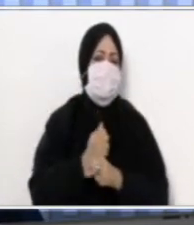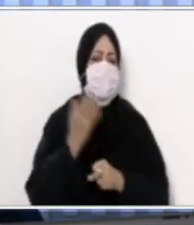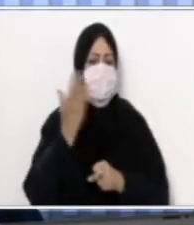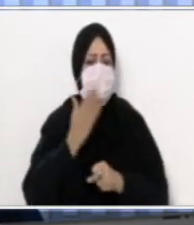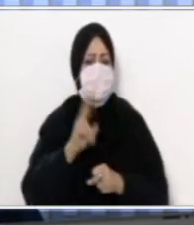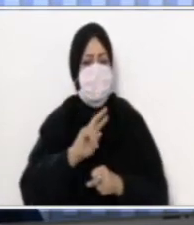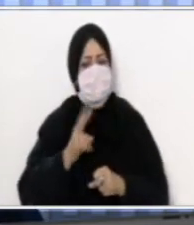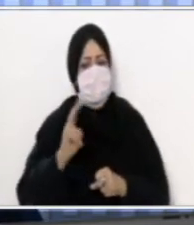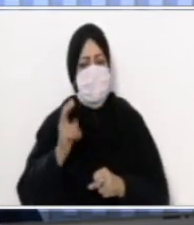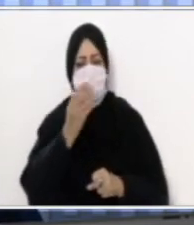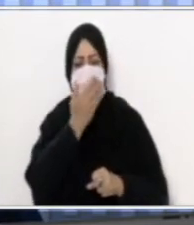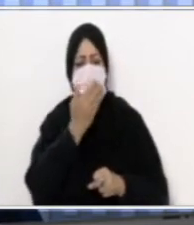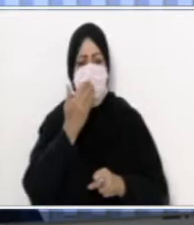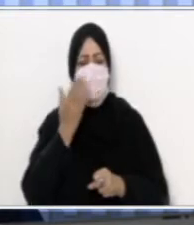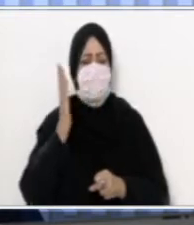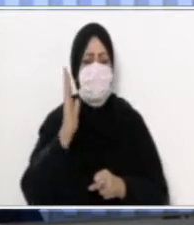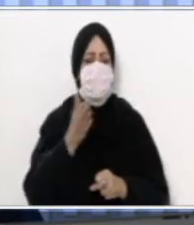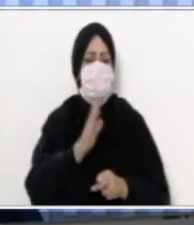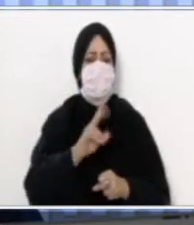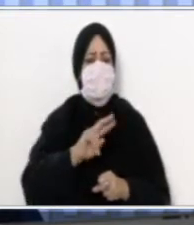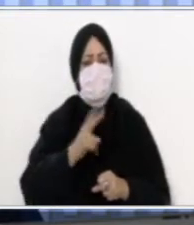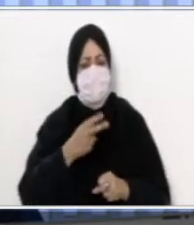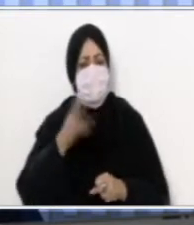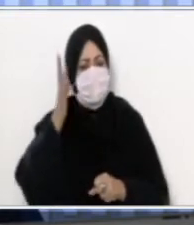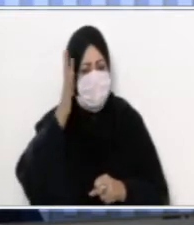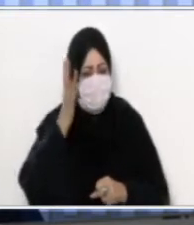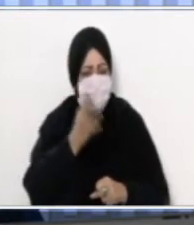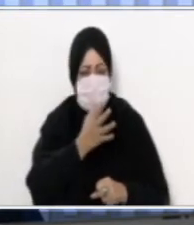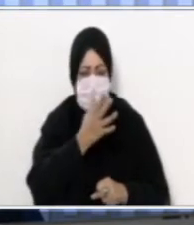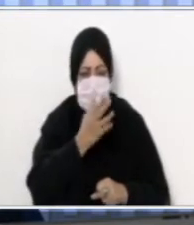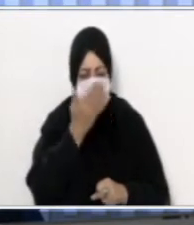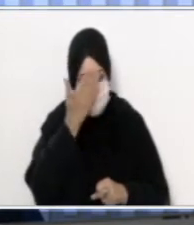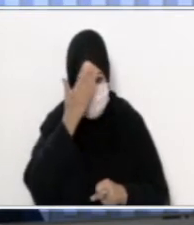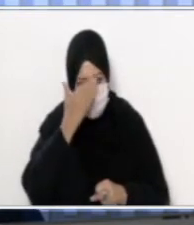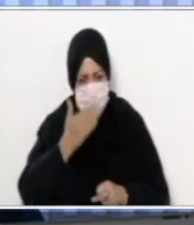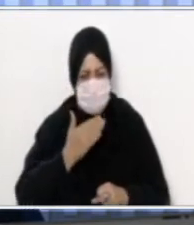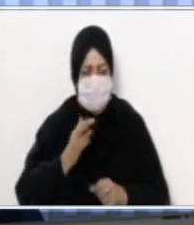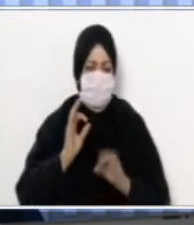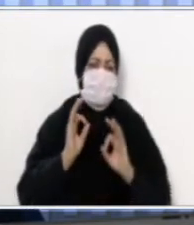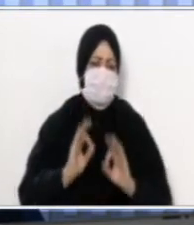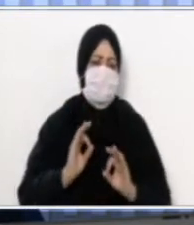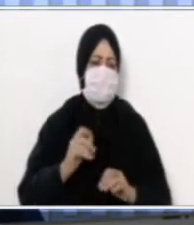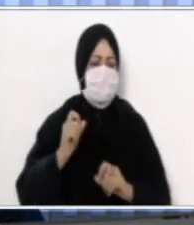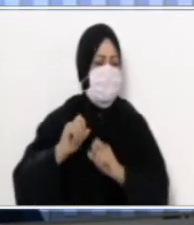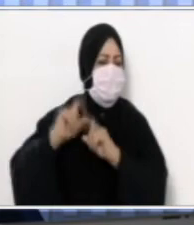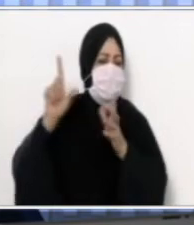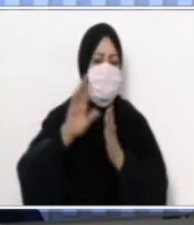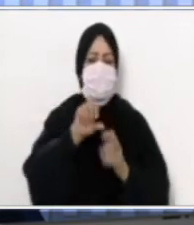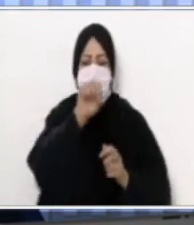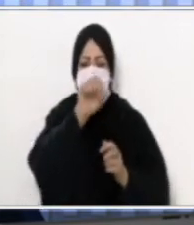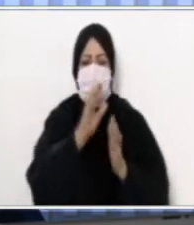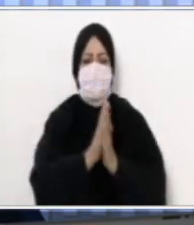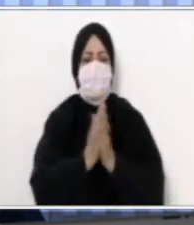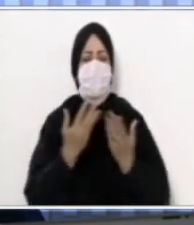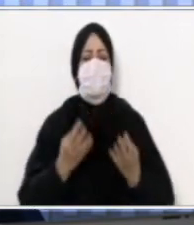طلب العلم، لكن ينبغي أن ينشغل بالقرآن والأذكار في هذا الشهر أولى من الانشغال في طلب